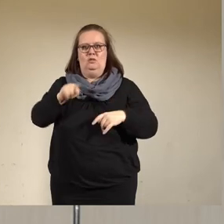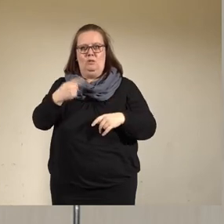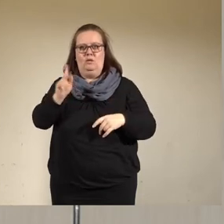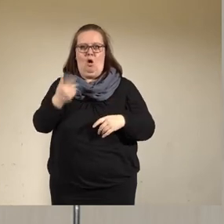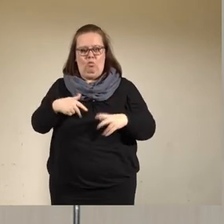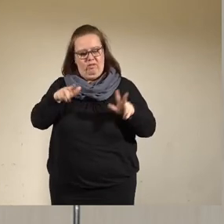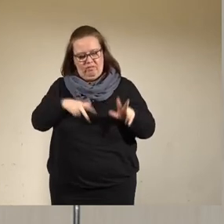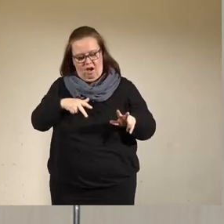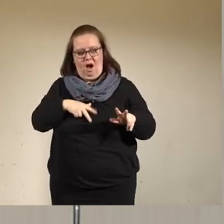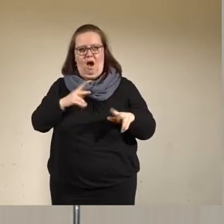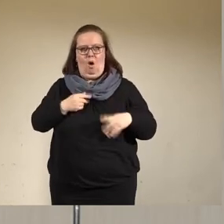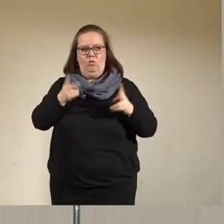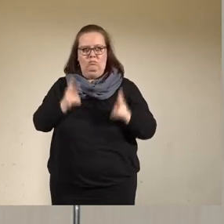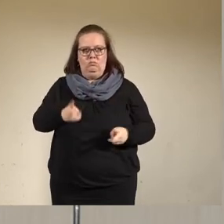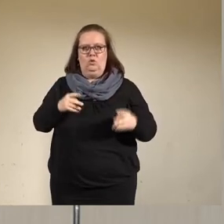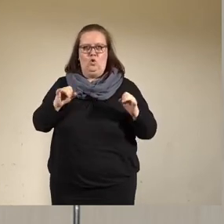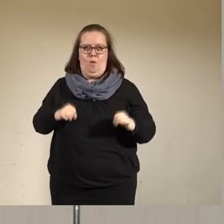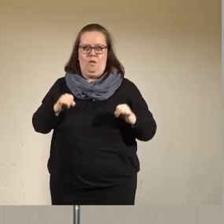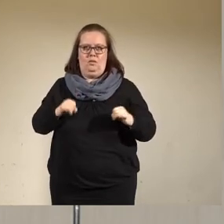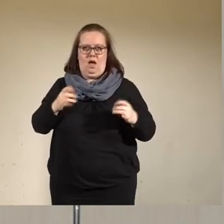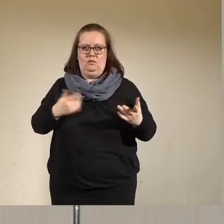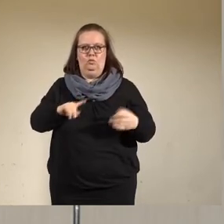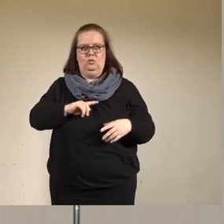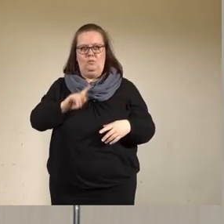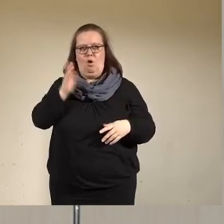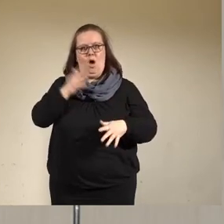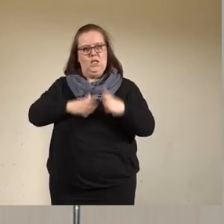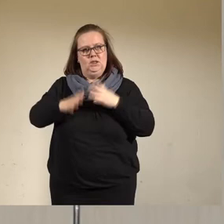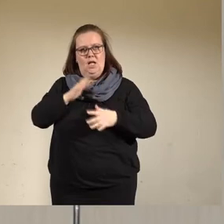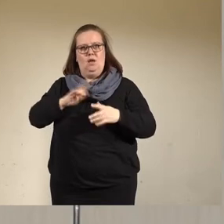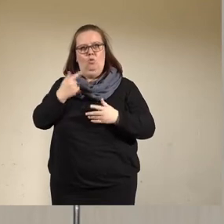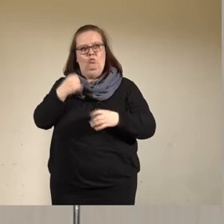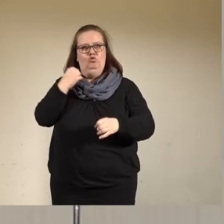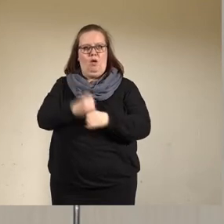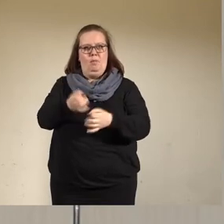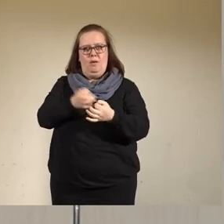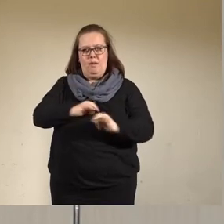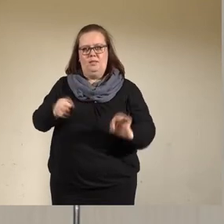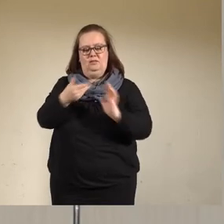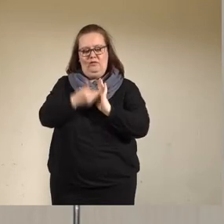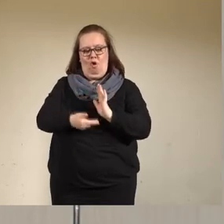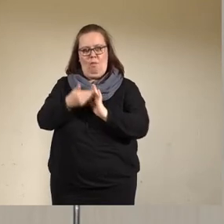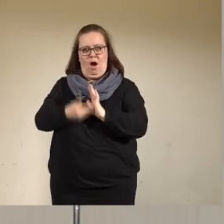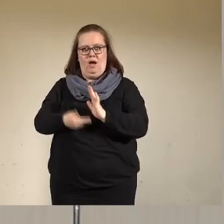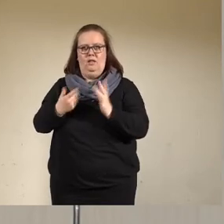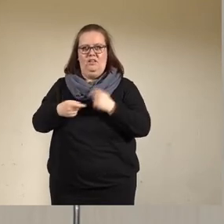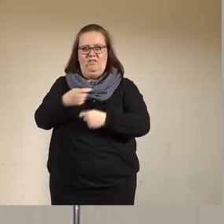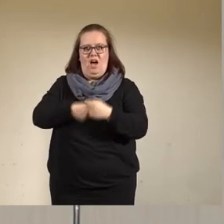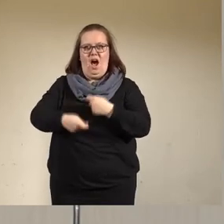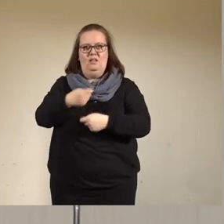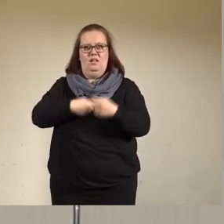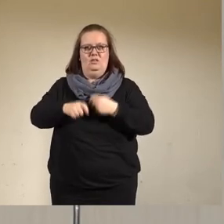sehr ernsthaft und sehr kompetent und wie ich mir habe erzählen lassen, auch immer bestens vorbereitet,